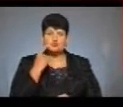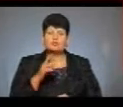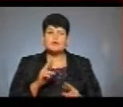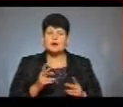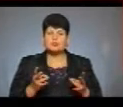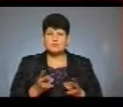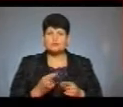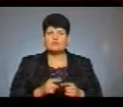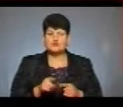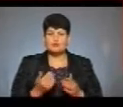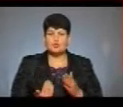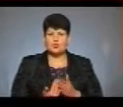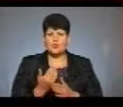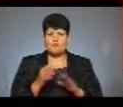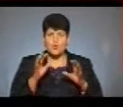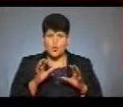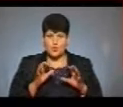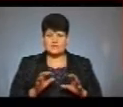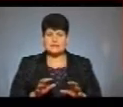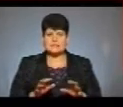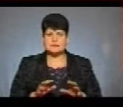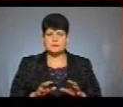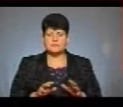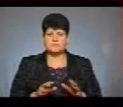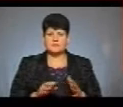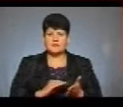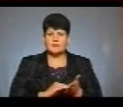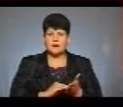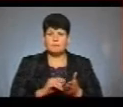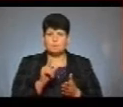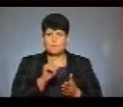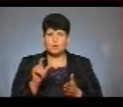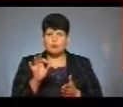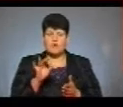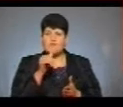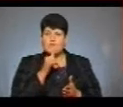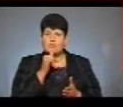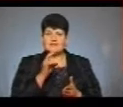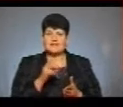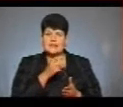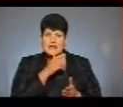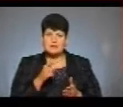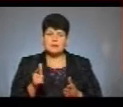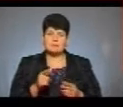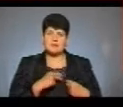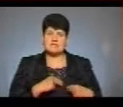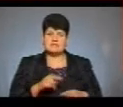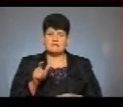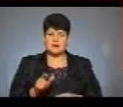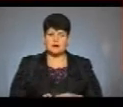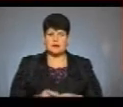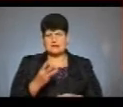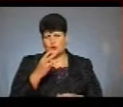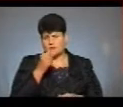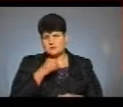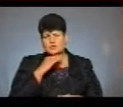потрібно в цьому новому кодексі зазначити саме пункт про випробувальний термін працівника? А мені здається, що 3 місяці